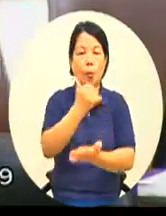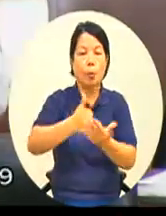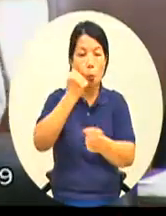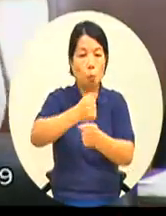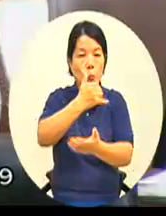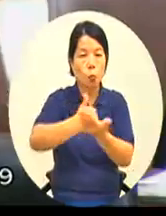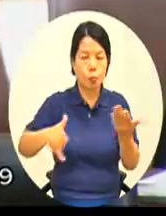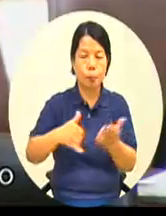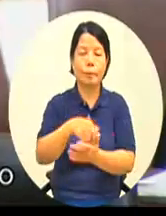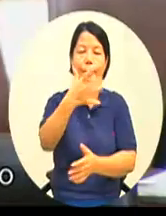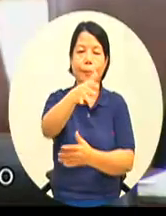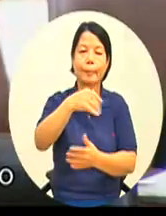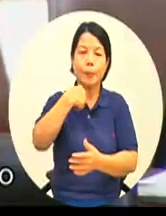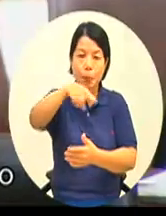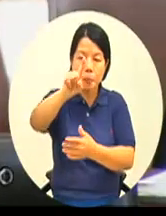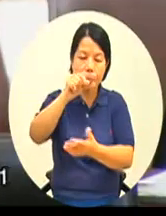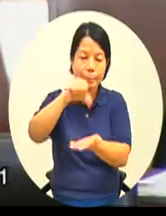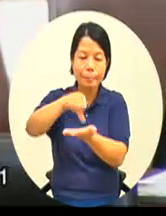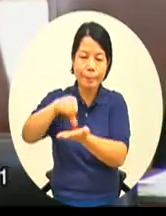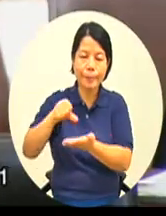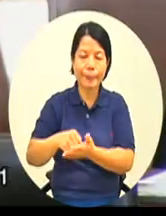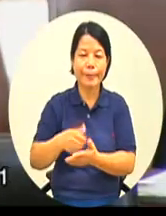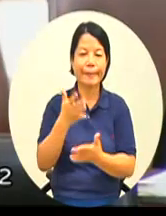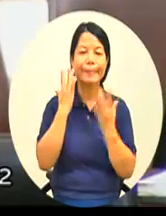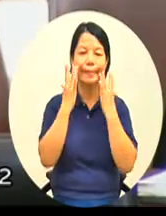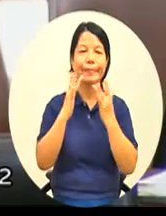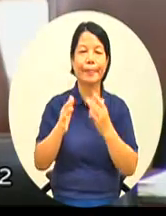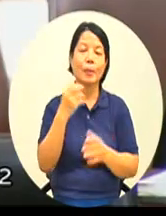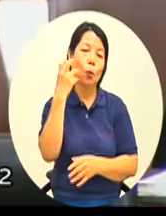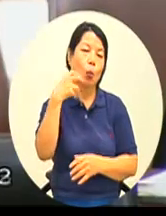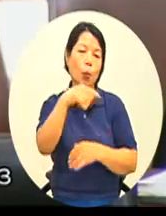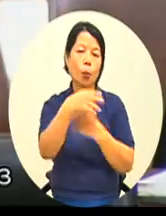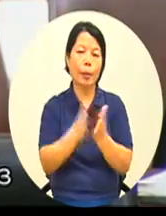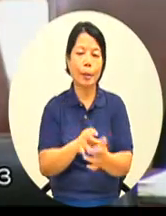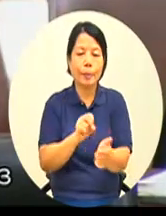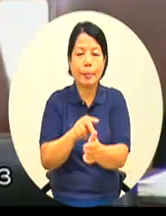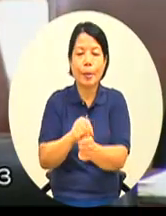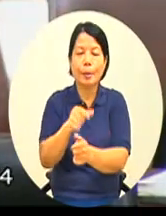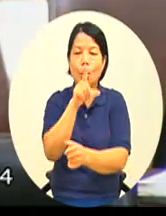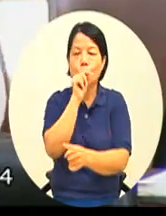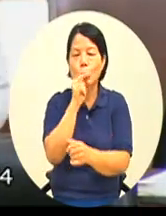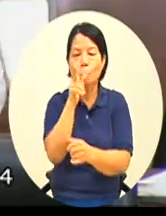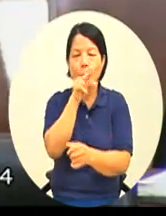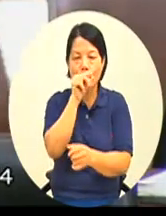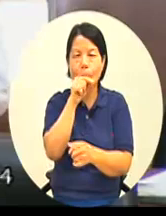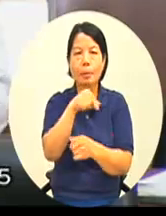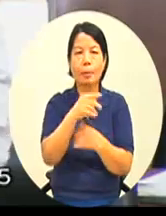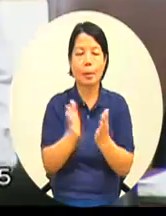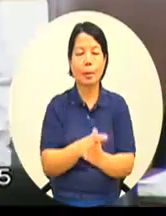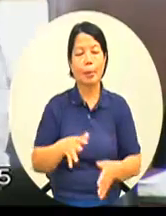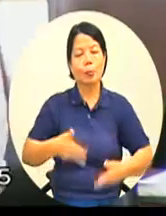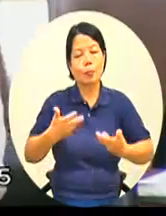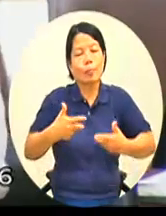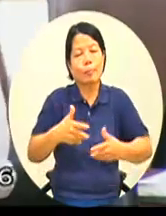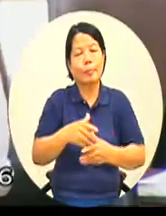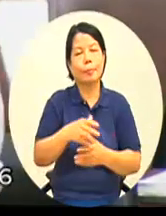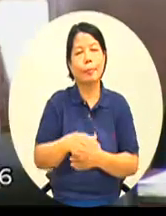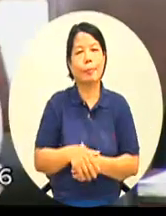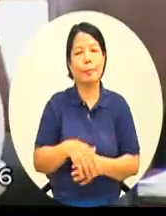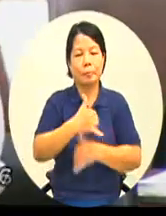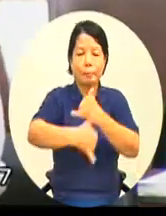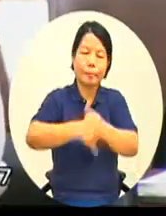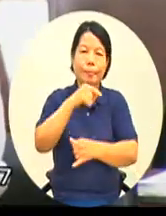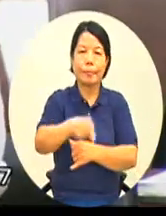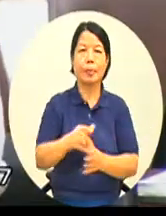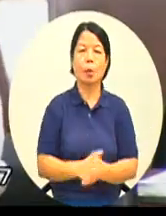一些青菜水果也养一些家禽就说很轻松的住在那边。我们为什么不把安